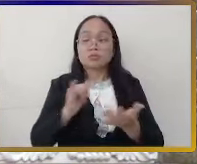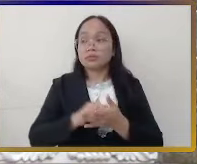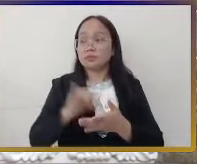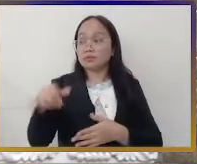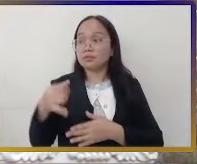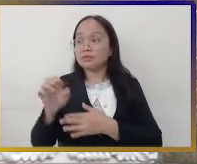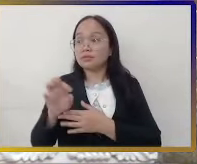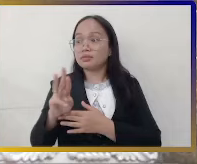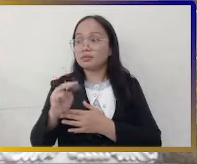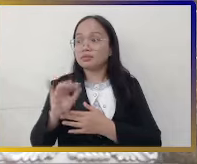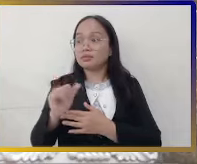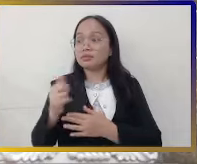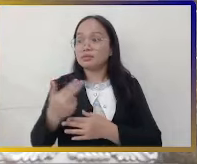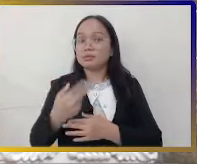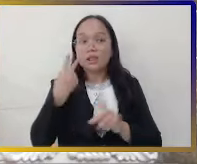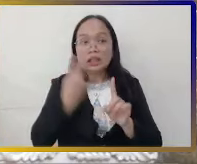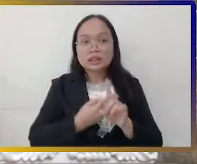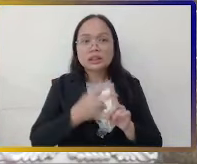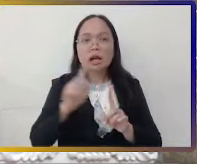niya.